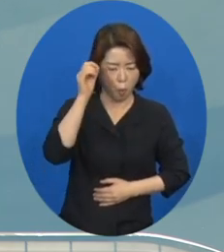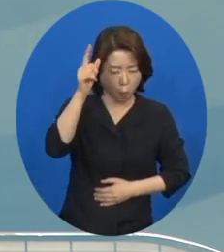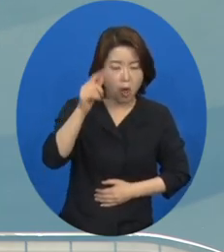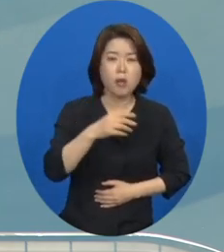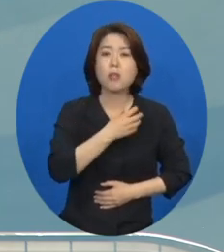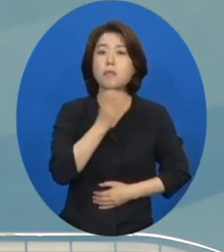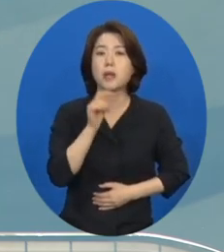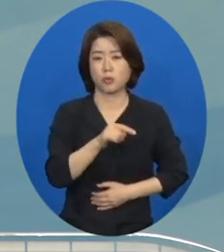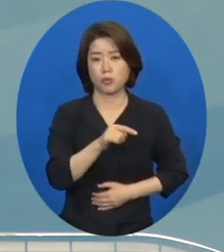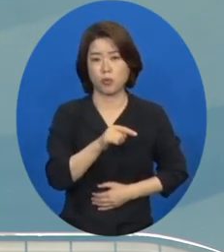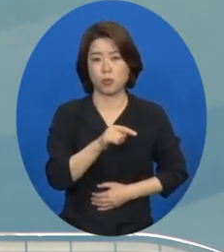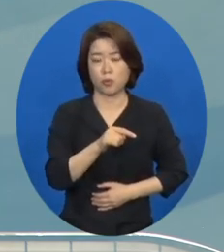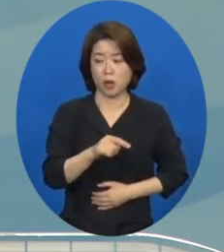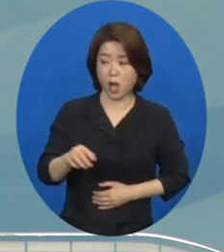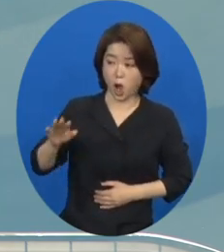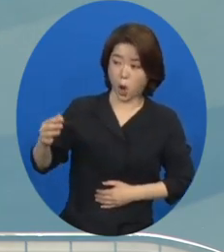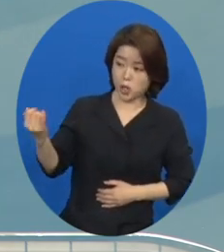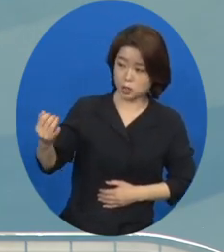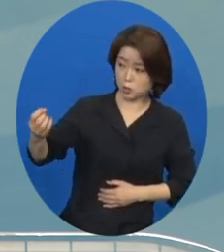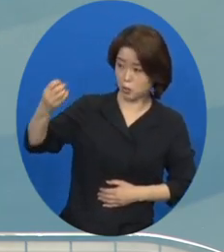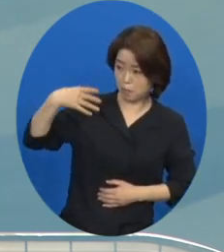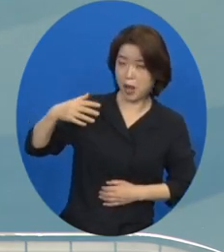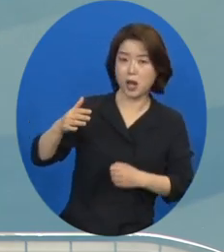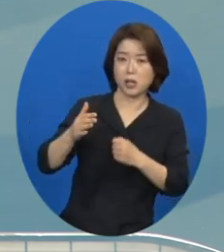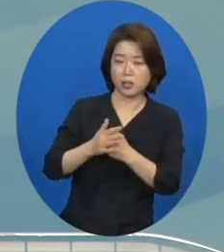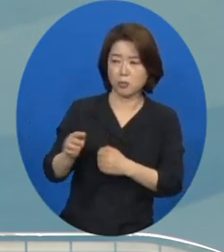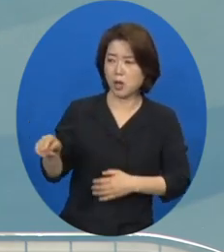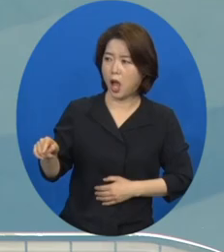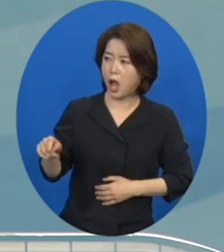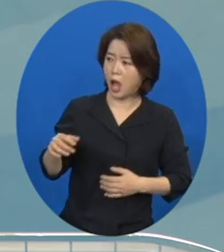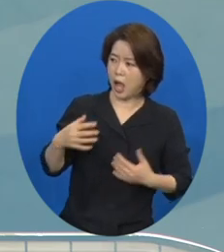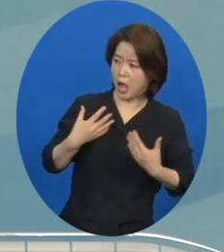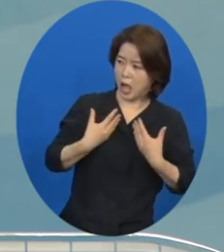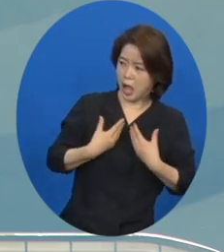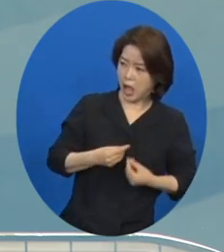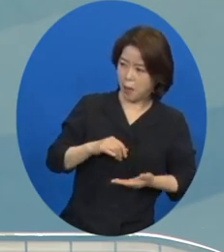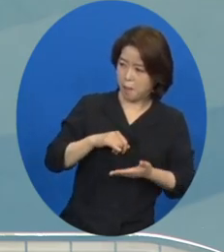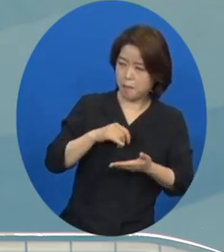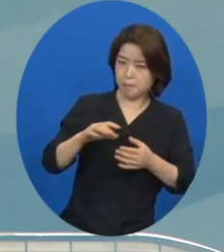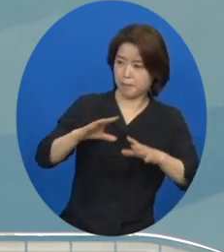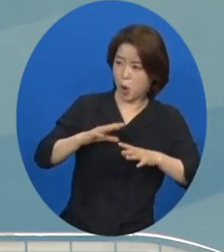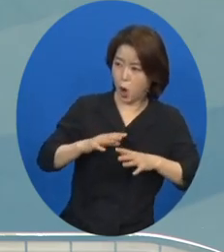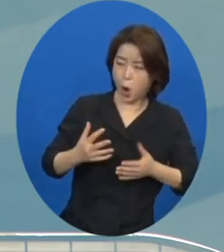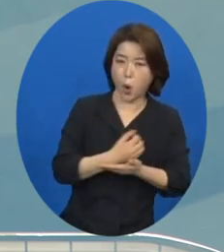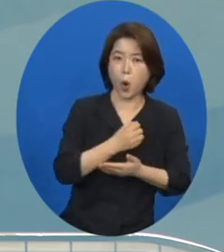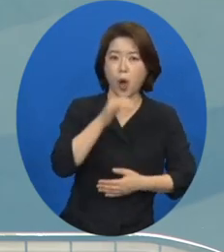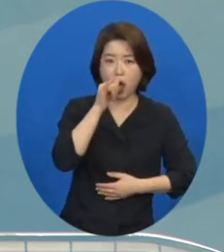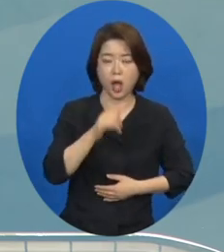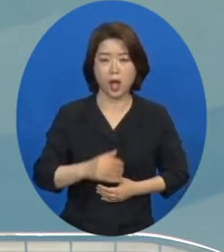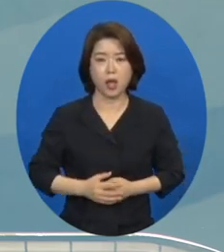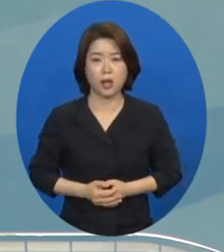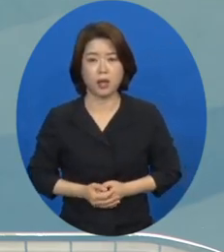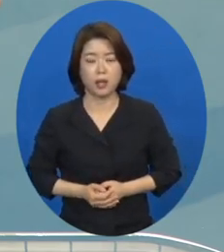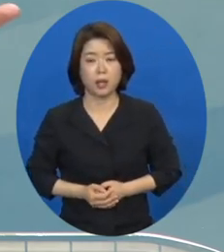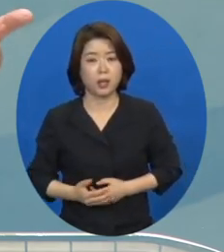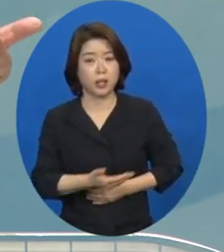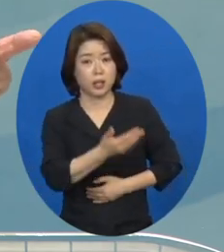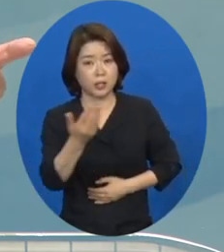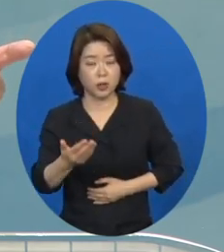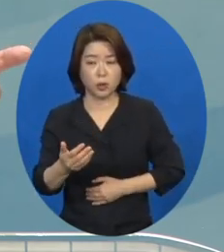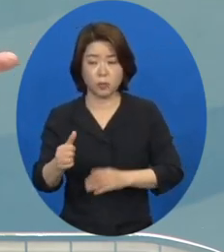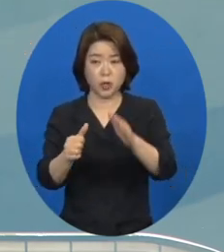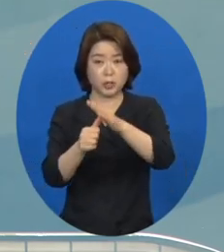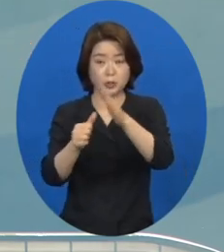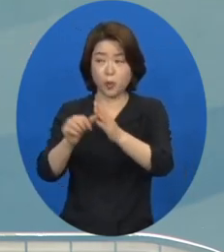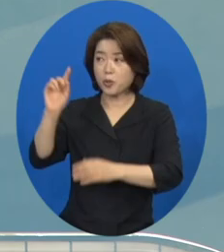사람이 어린 소녀 한마디에 그냥 꺾어져 버리잖아요. 두려움이 가득 차니까. 여러분, 소년